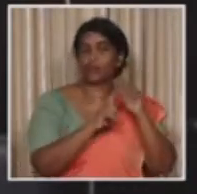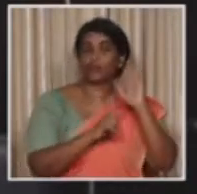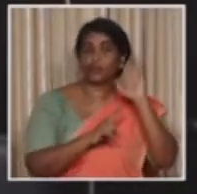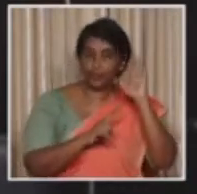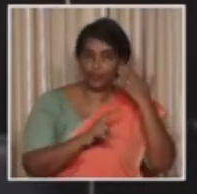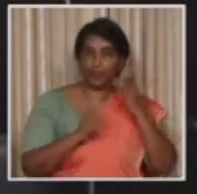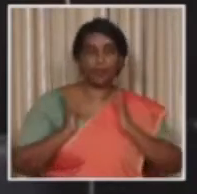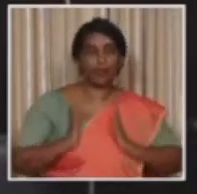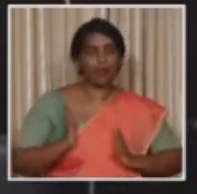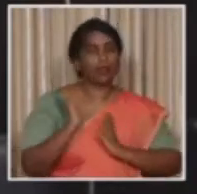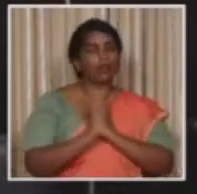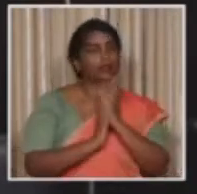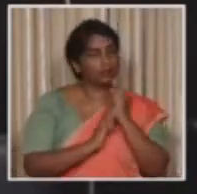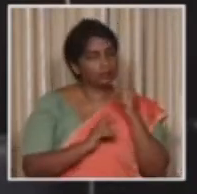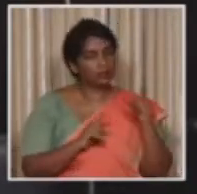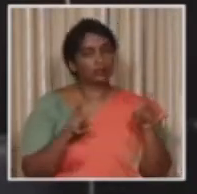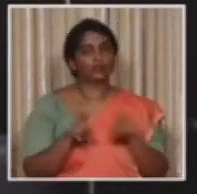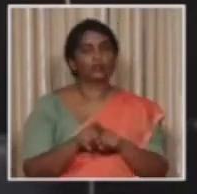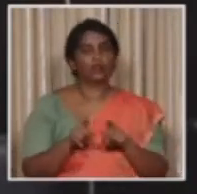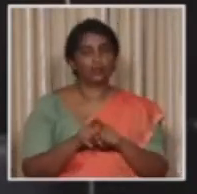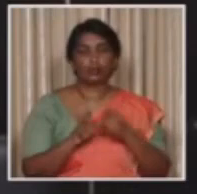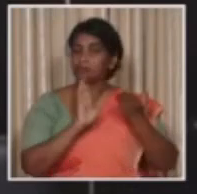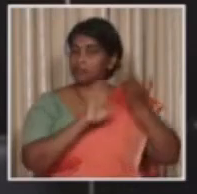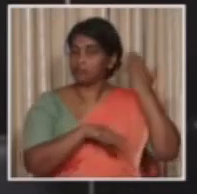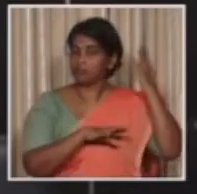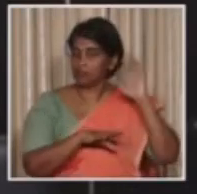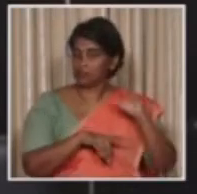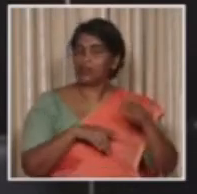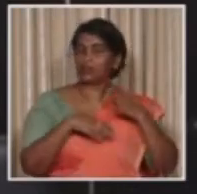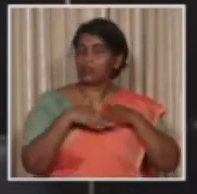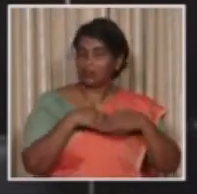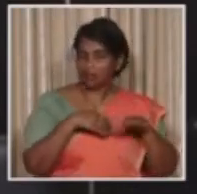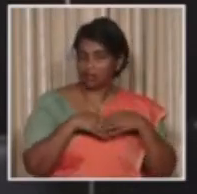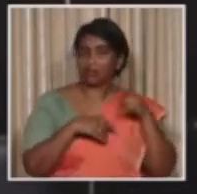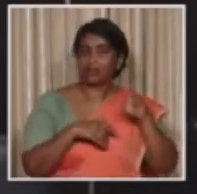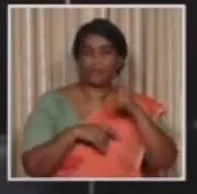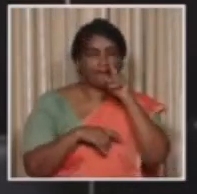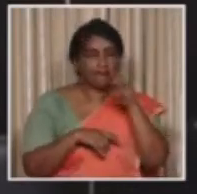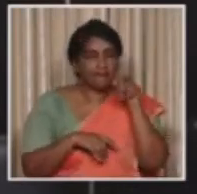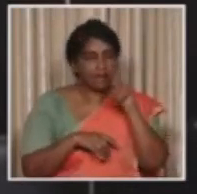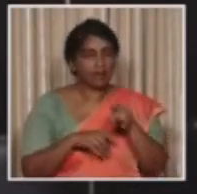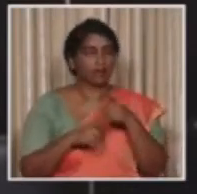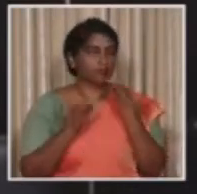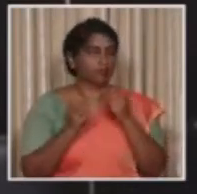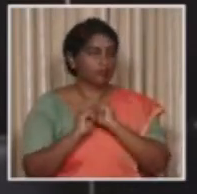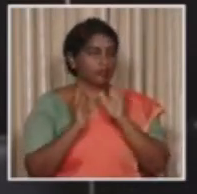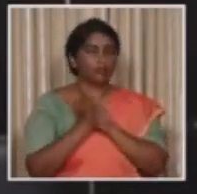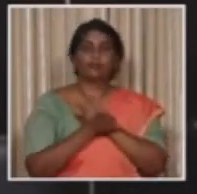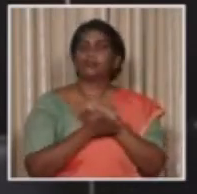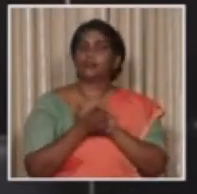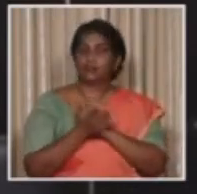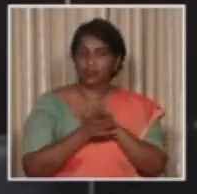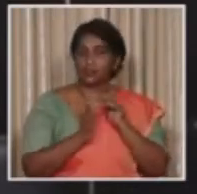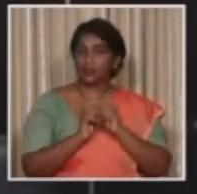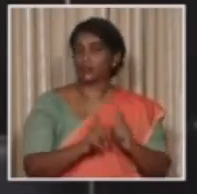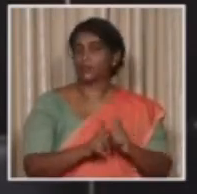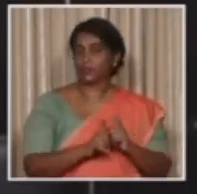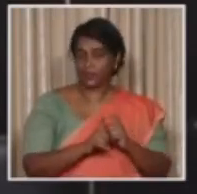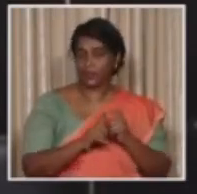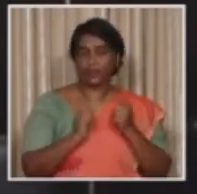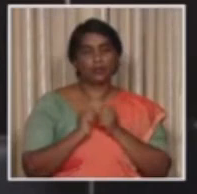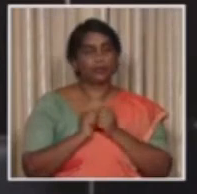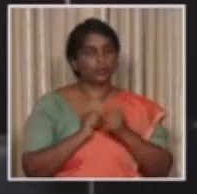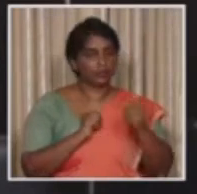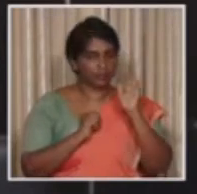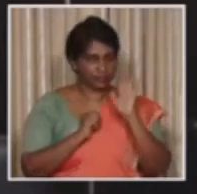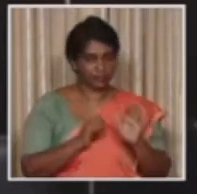විශේෂයෙන්ම මානව හිමිකම් ඒ වගේම අතීතයේ සිදුවුණු ඒ වැරදි නිවැරදි කිරීම සඳහා එතුමා දැඩිව ඒ